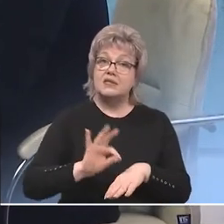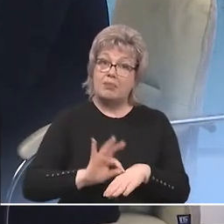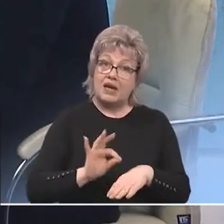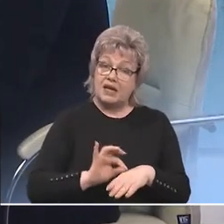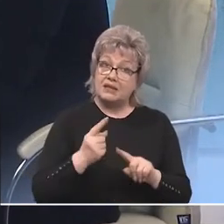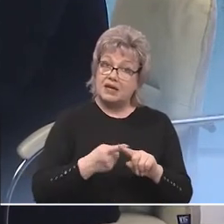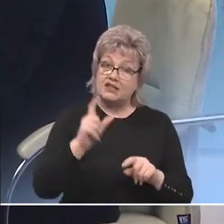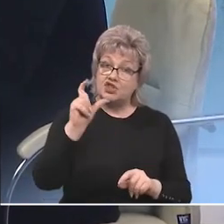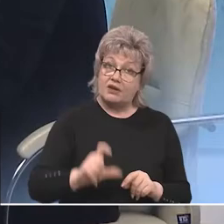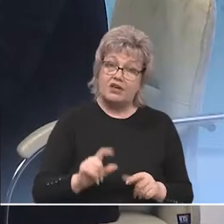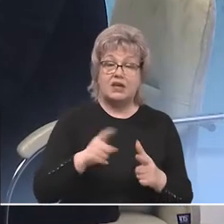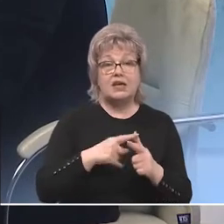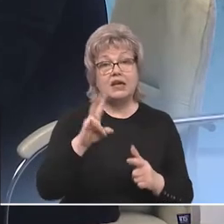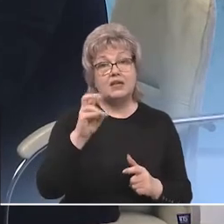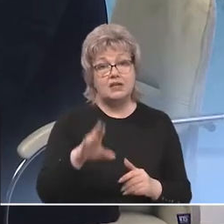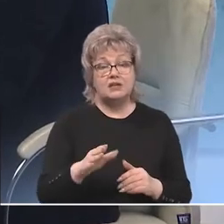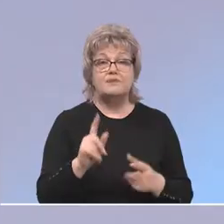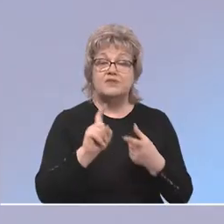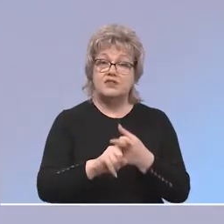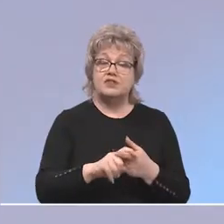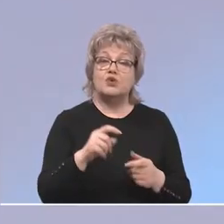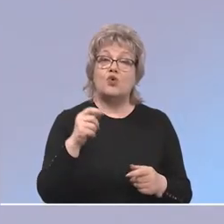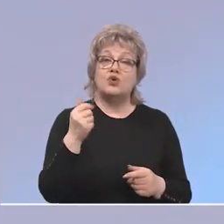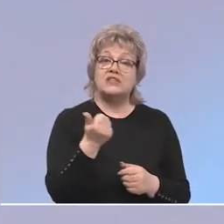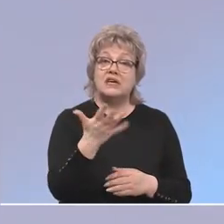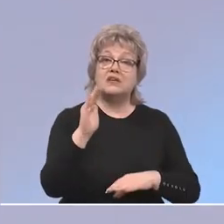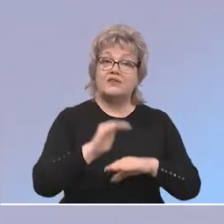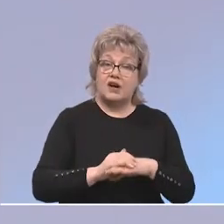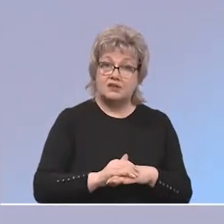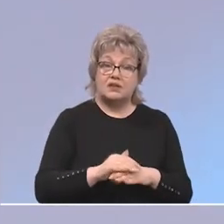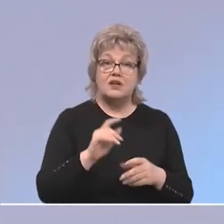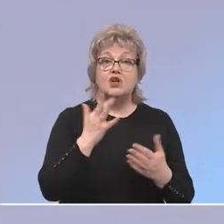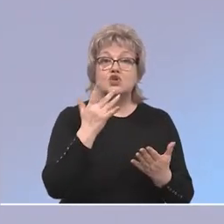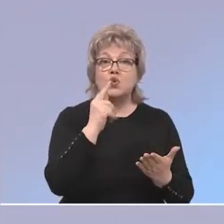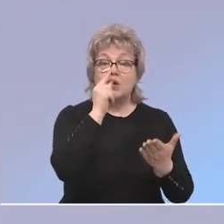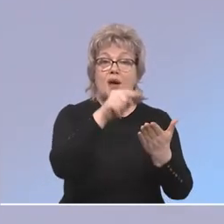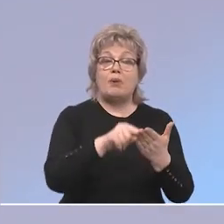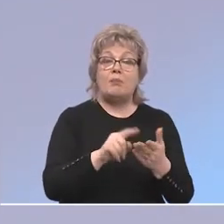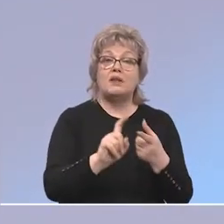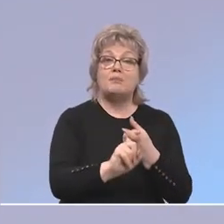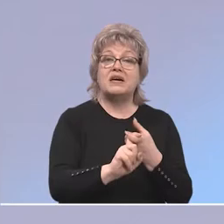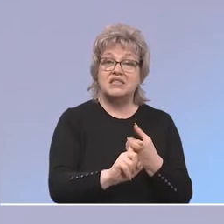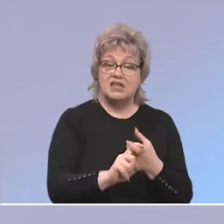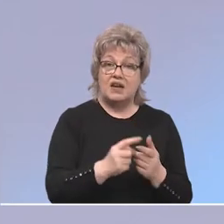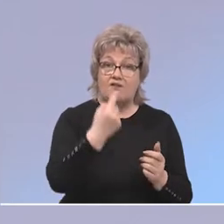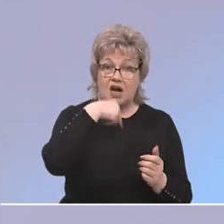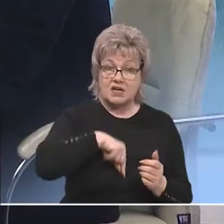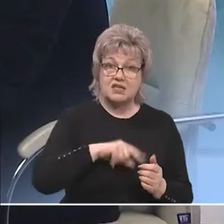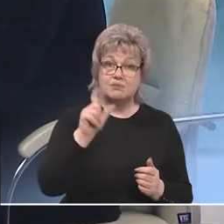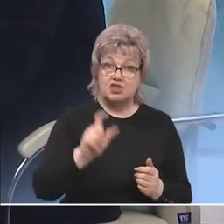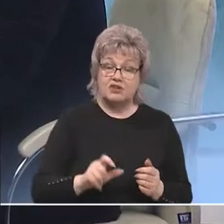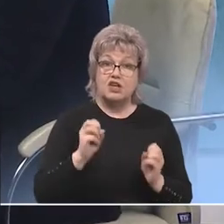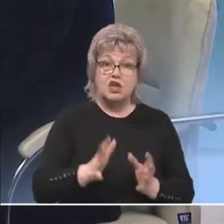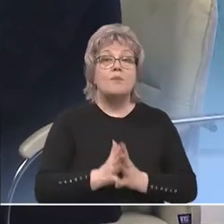человек или нет, это зависит уже от нескольких факторов. Первое, это зависит от количества бацилл, попавших в организм человека. Чем больше, тем